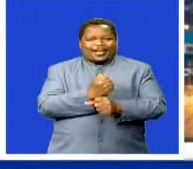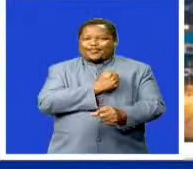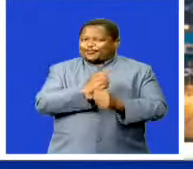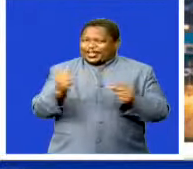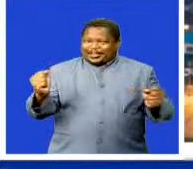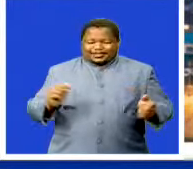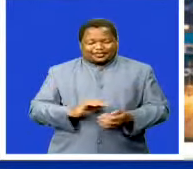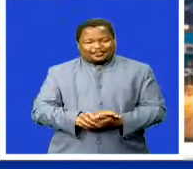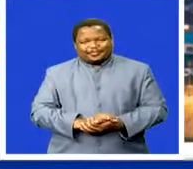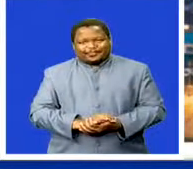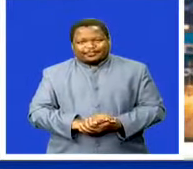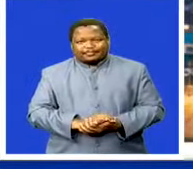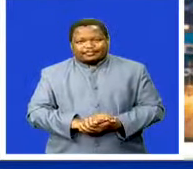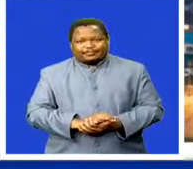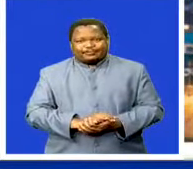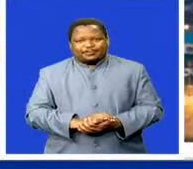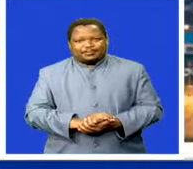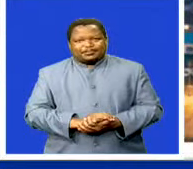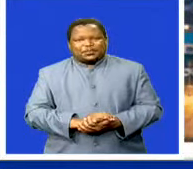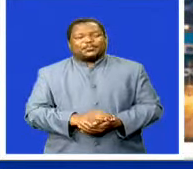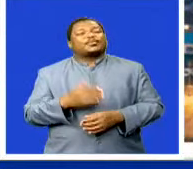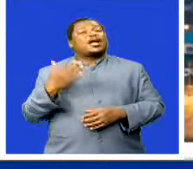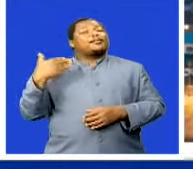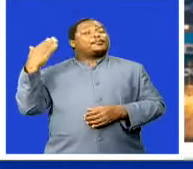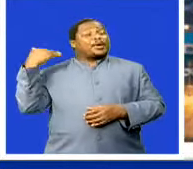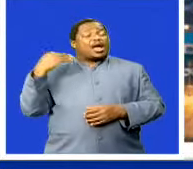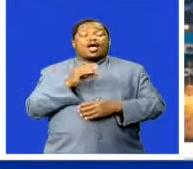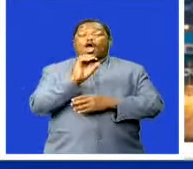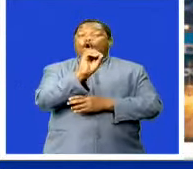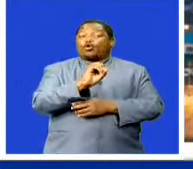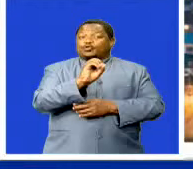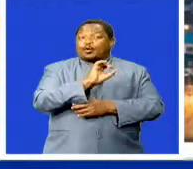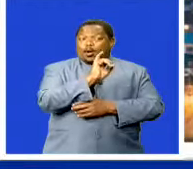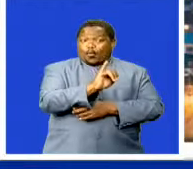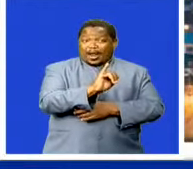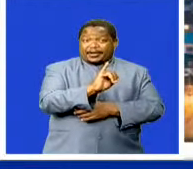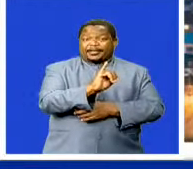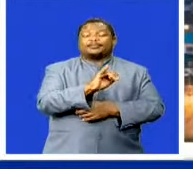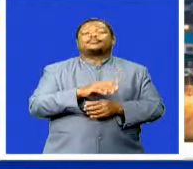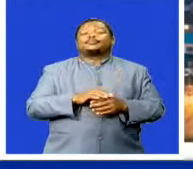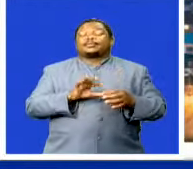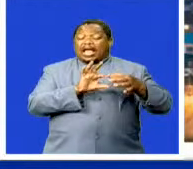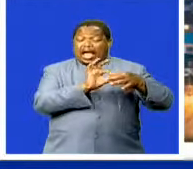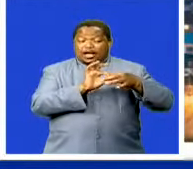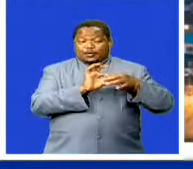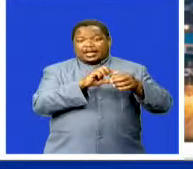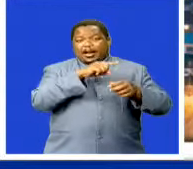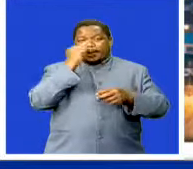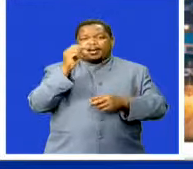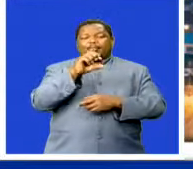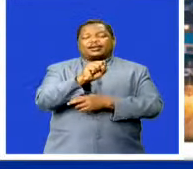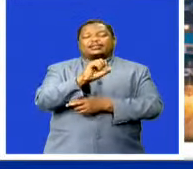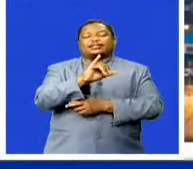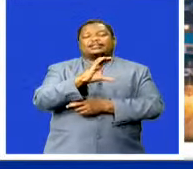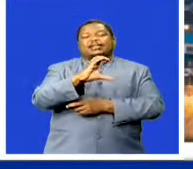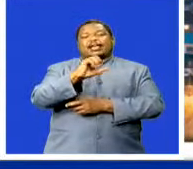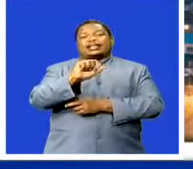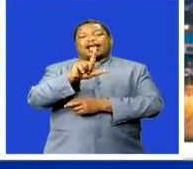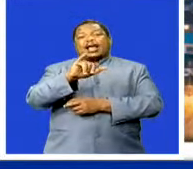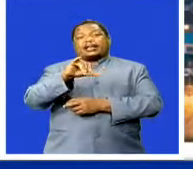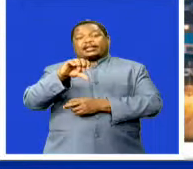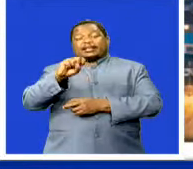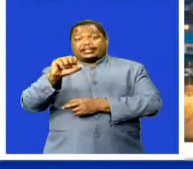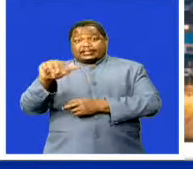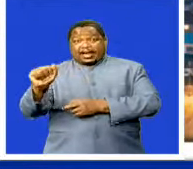Kuthe mhlalulunye enyangeni yembala inhlangano le sibonza sayo kuyimbunga Thoni Thabetse isicalisa foundation yavakashela gogo ndomkayise